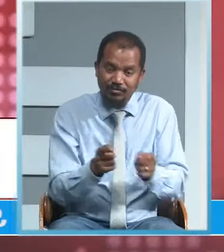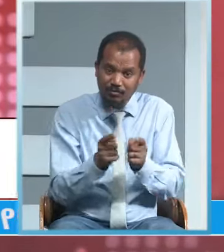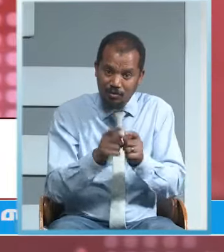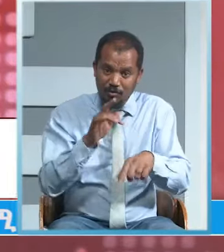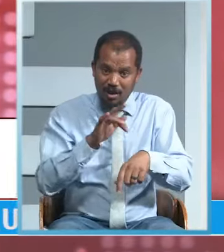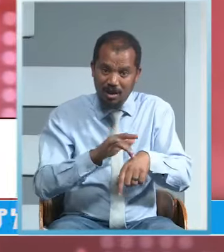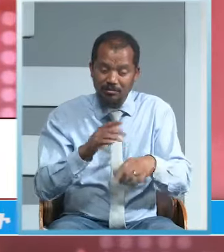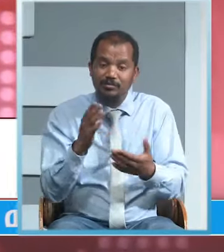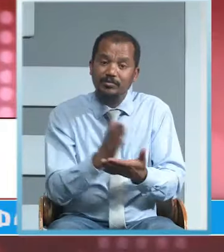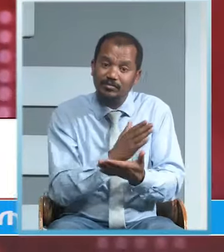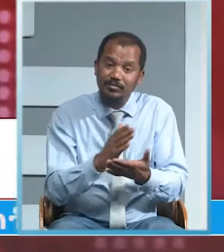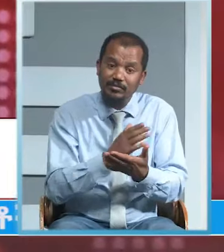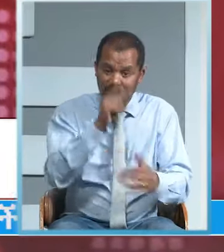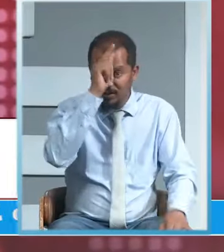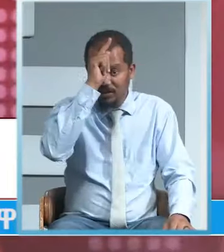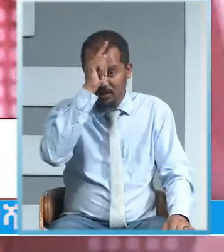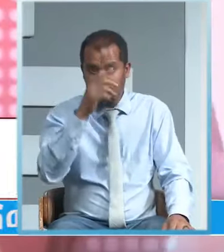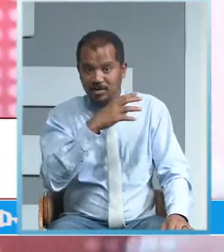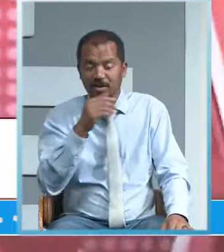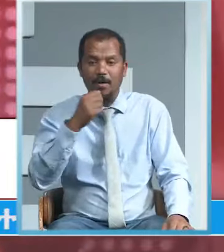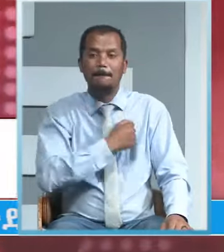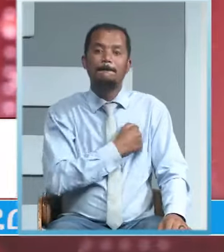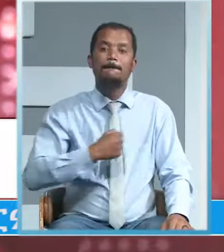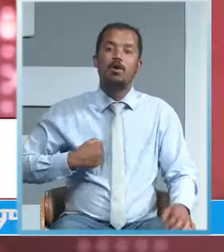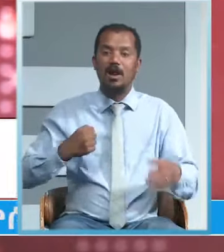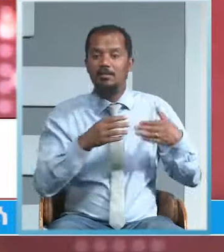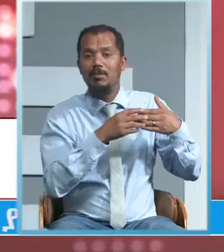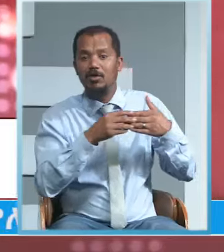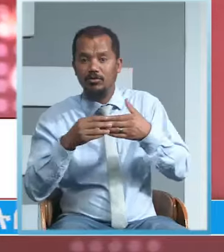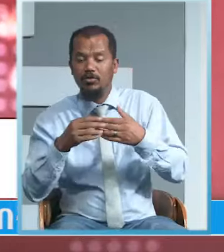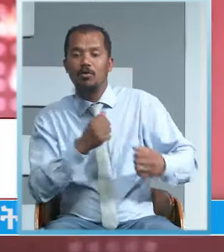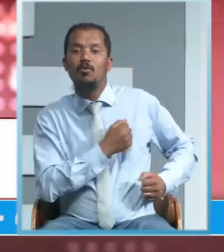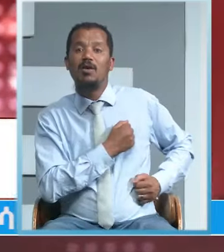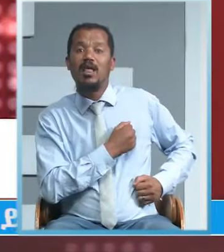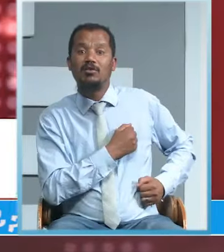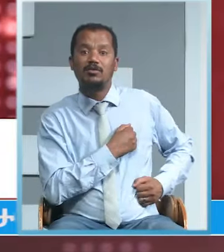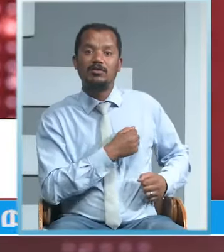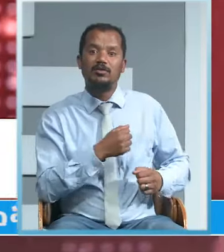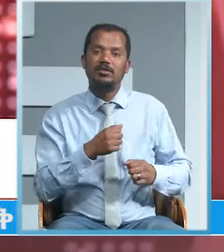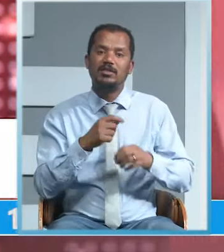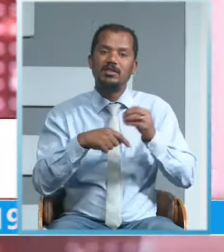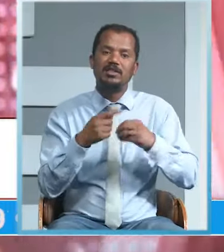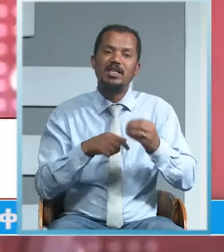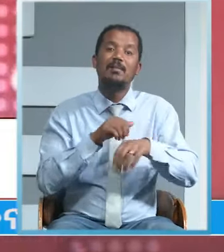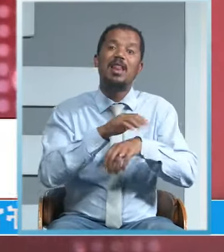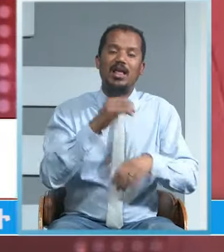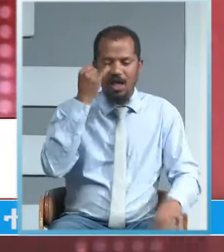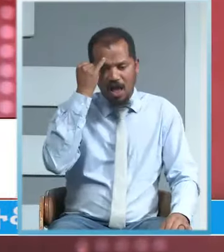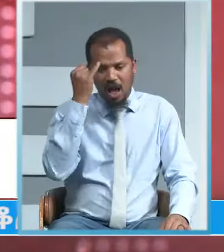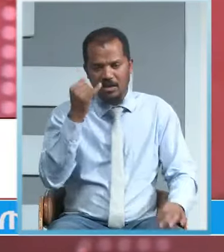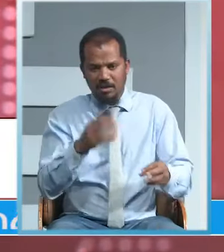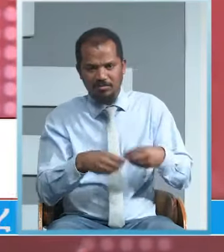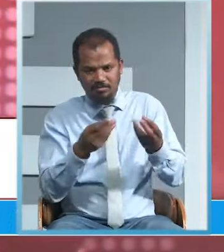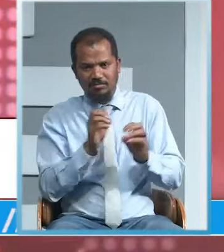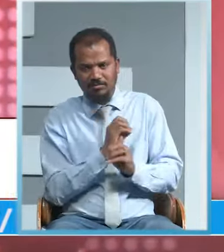ላይ የተሳተፉት የጀርመንና ፖላንድ መሪዎችም ወታደሮችን ስለመላክ ሀሳብ